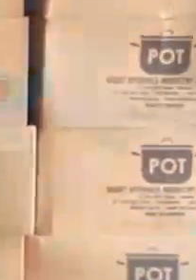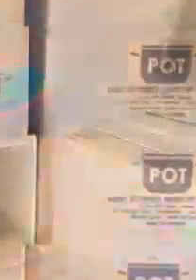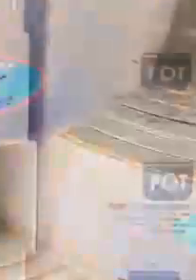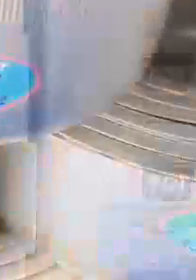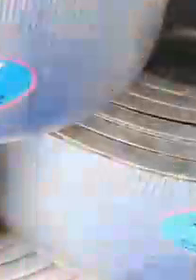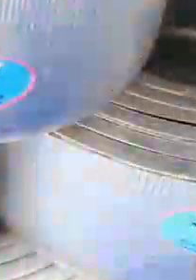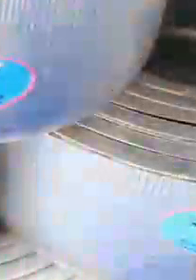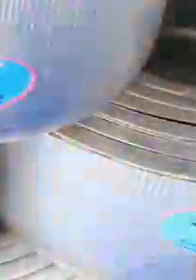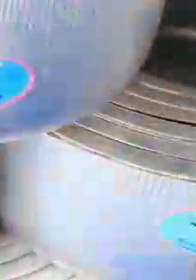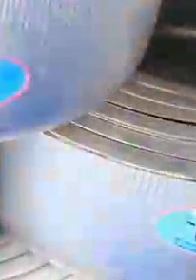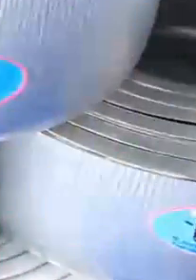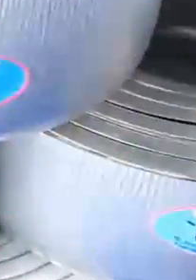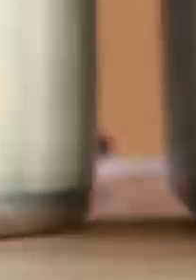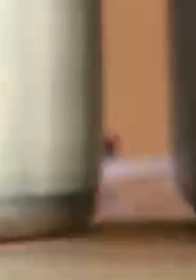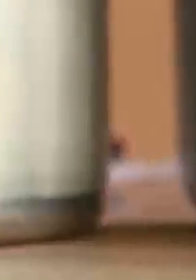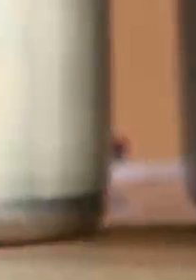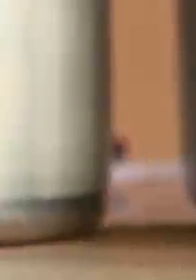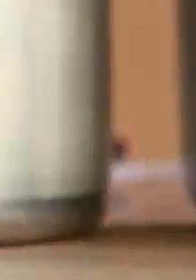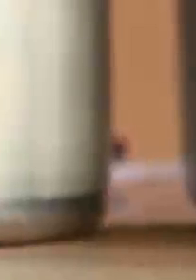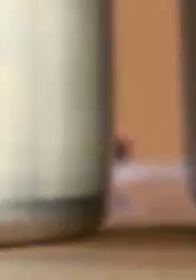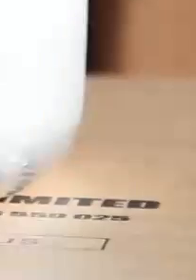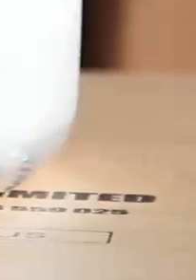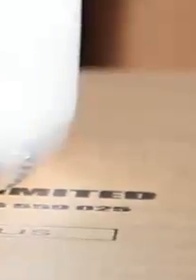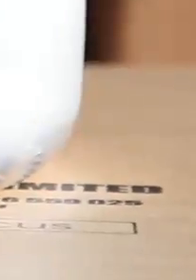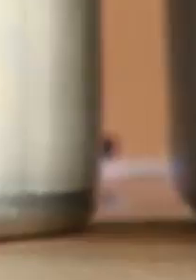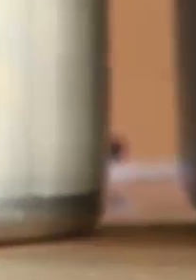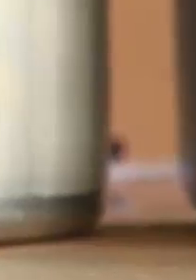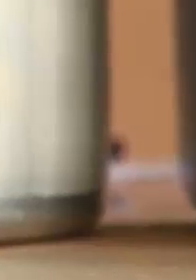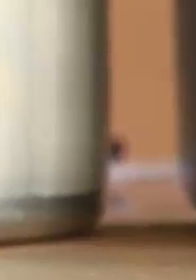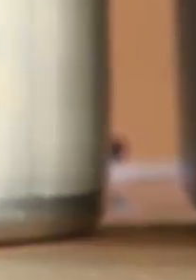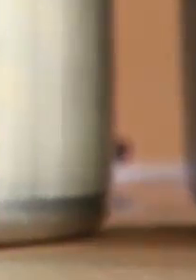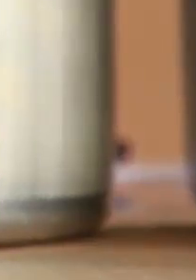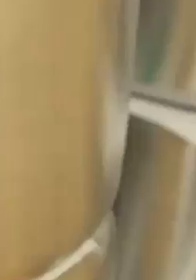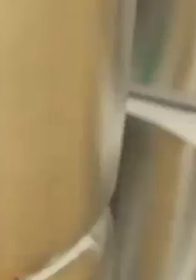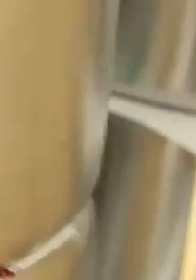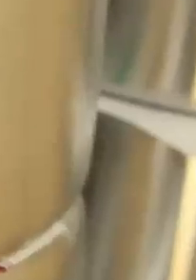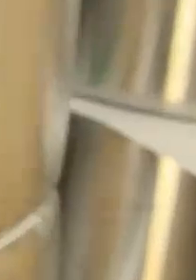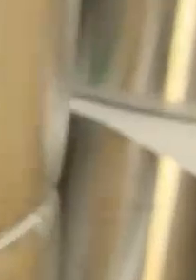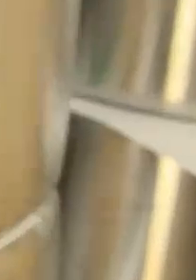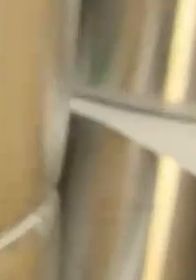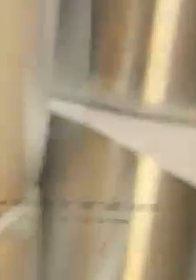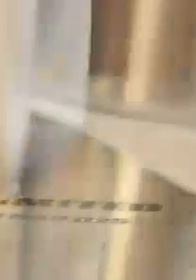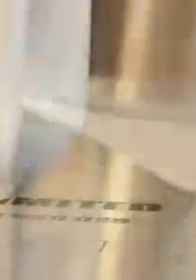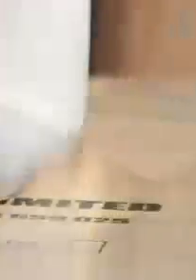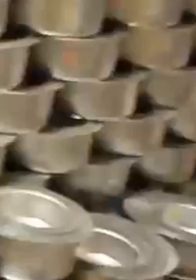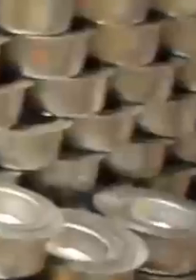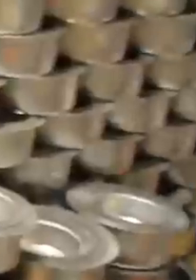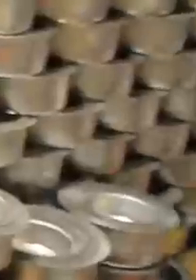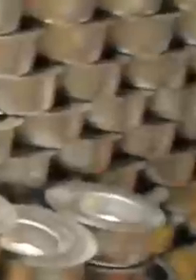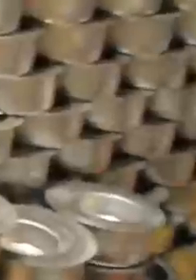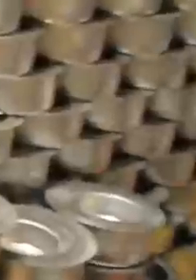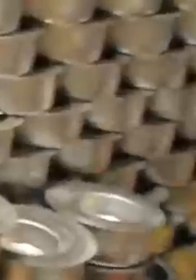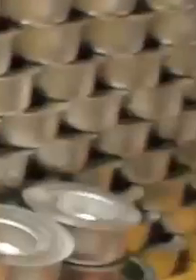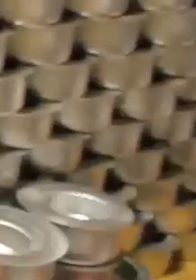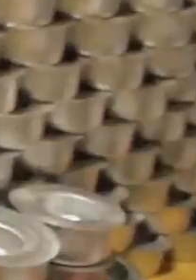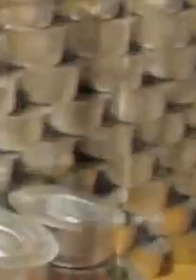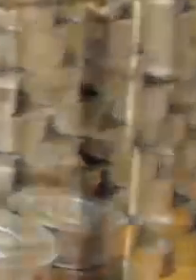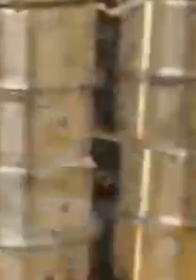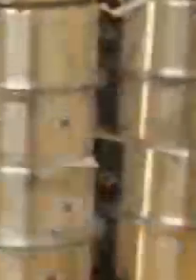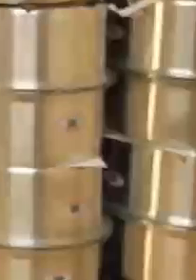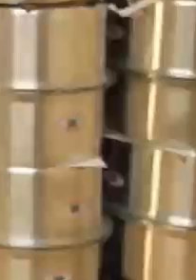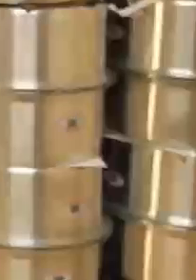Aya masafriya kandi Ari mungo kwa butandu kanye Hari munga Kia pot Giant pot Ndetse na boxic pot Itejereze